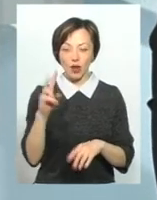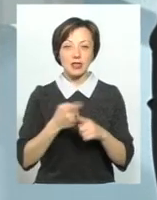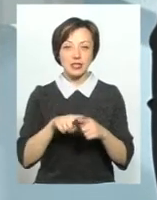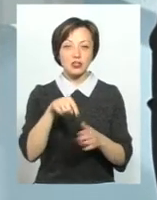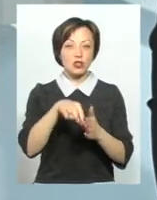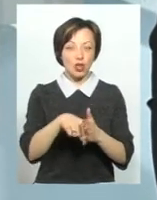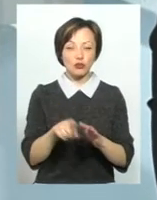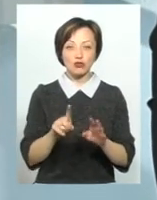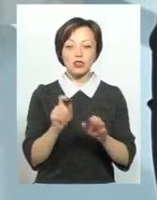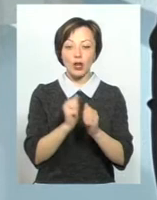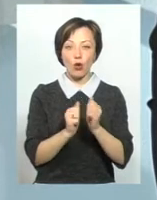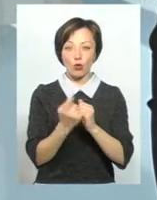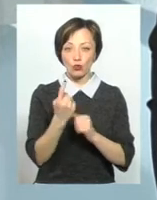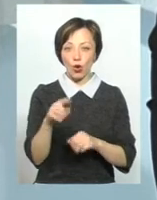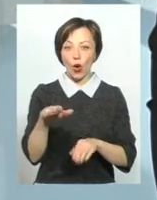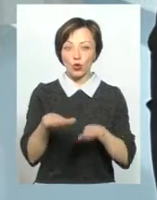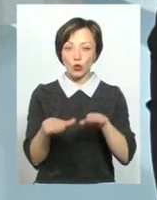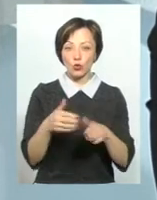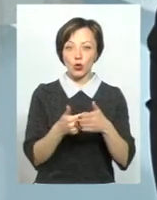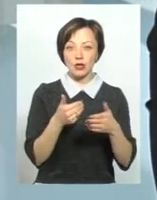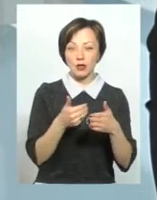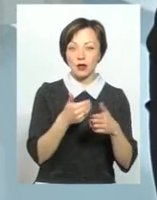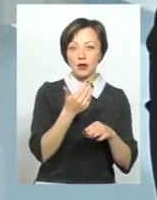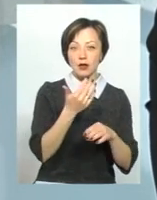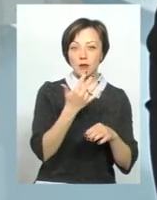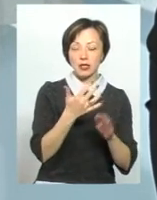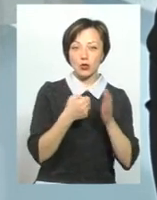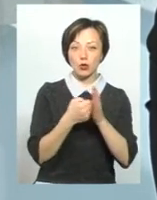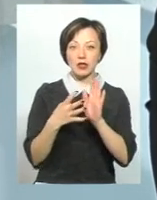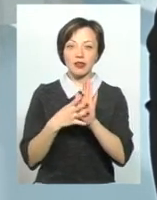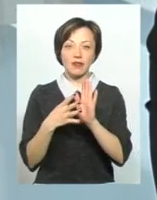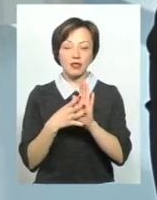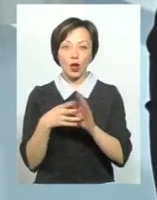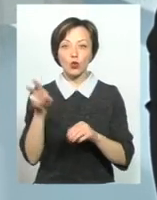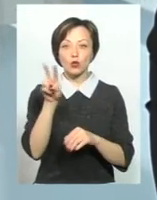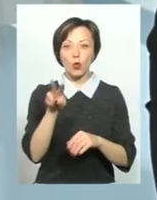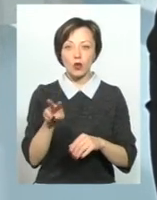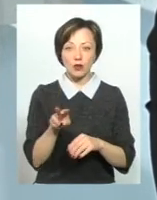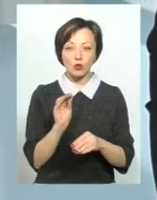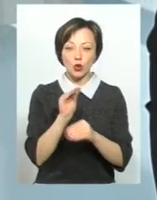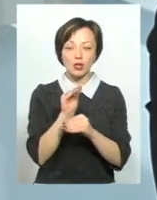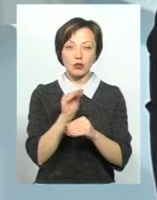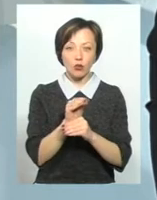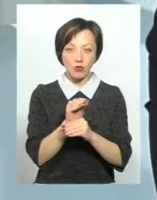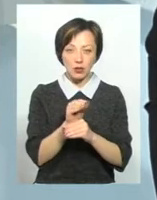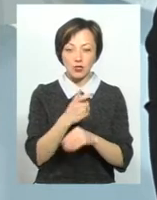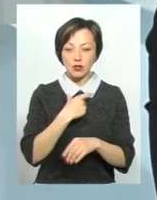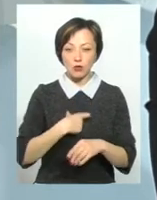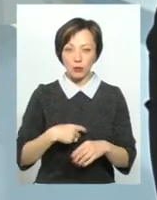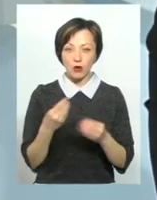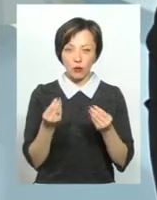що за кожну тонну вона отримала від 5 до 9 доларів додаткової собі